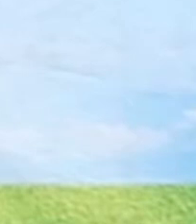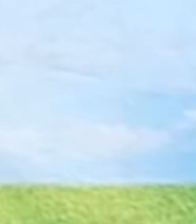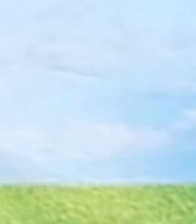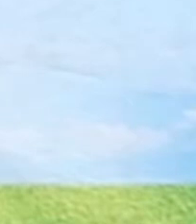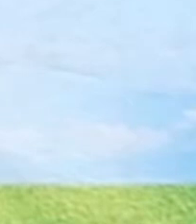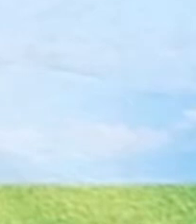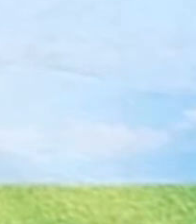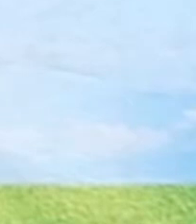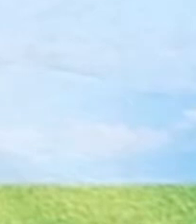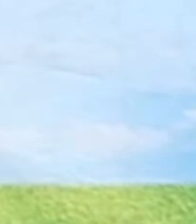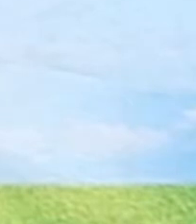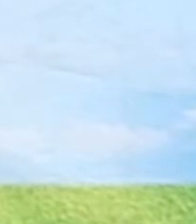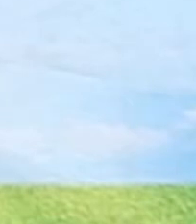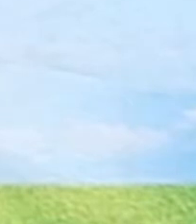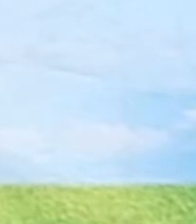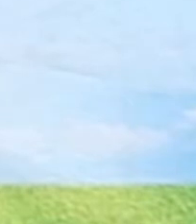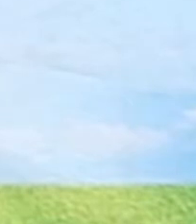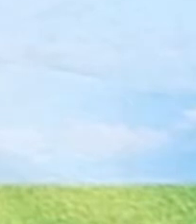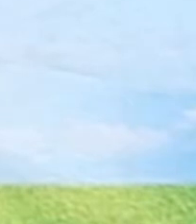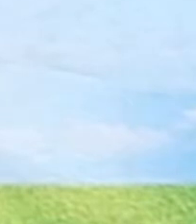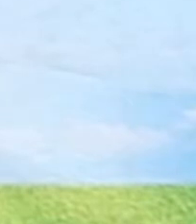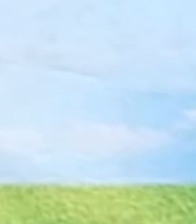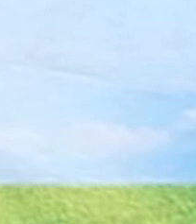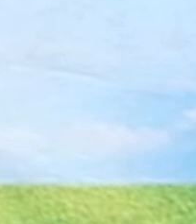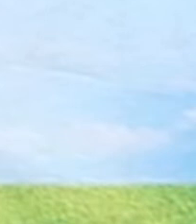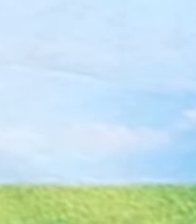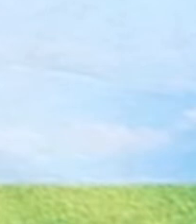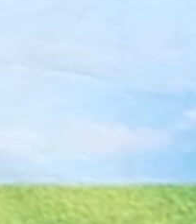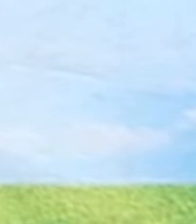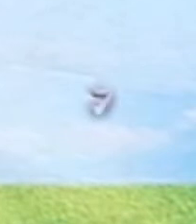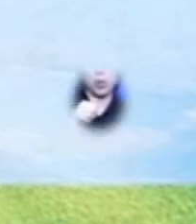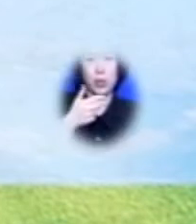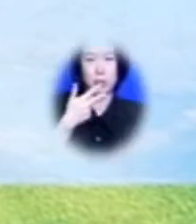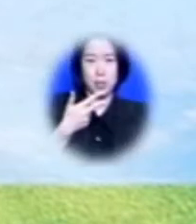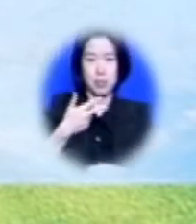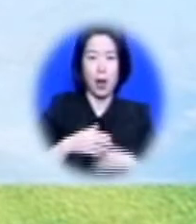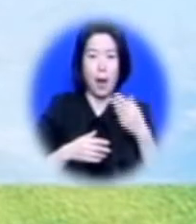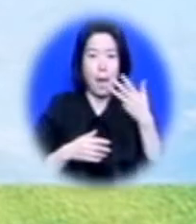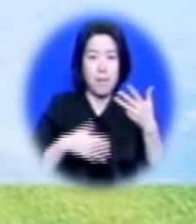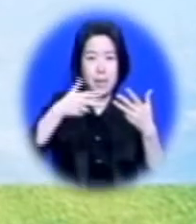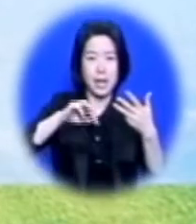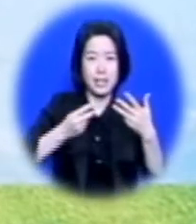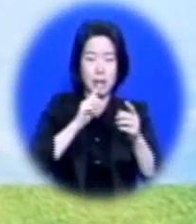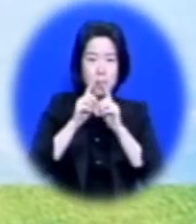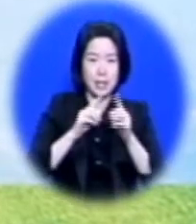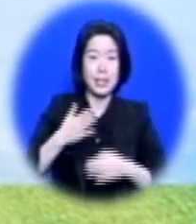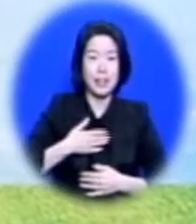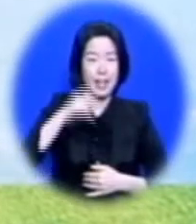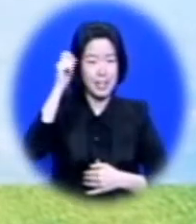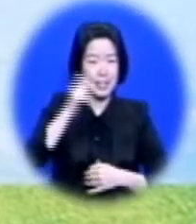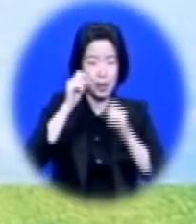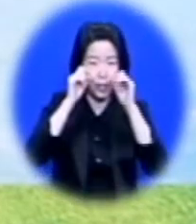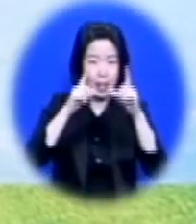아주 유명하니까 아 이 시편 57편 8절 말씀 내가 새벽을 깨우리로다 하는